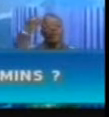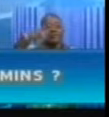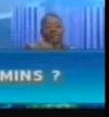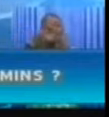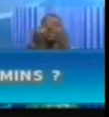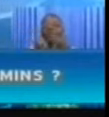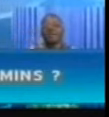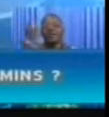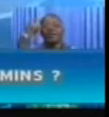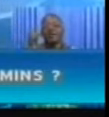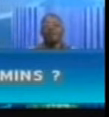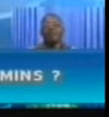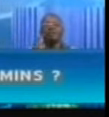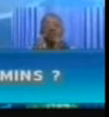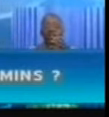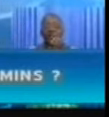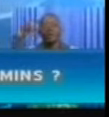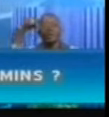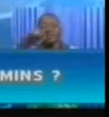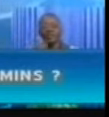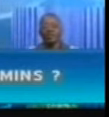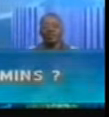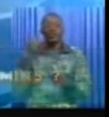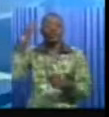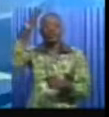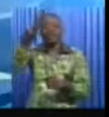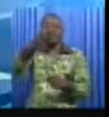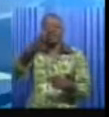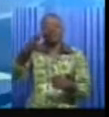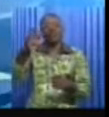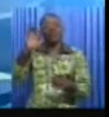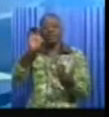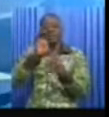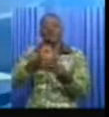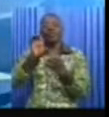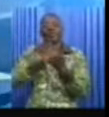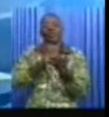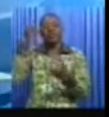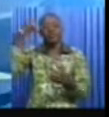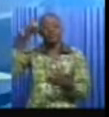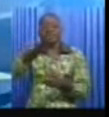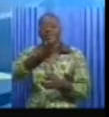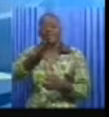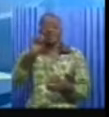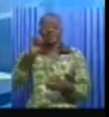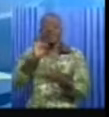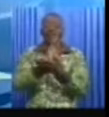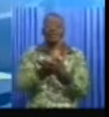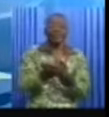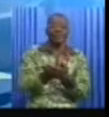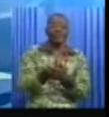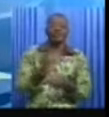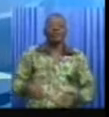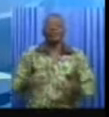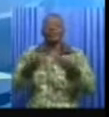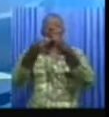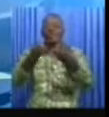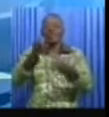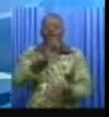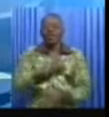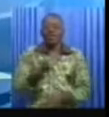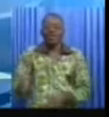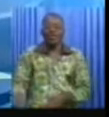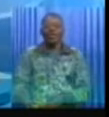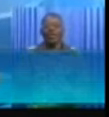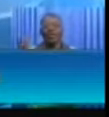Libre s'interroge sur l'avenir et le devenir du continent. Pendant une semaine, une cinquantaine de films seront projetés à Ouagadougou.